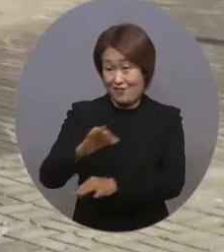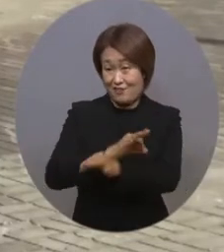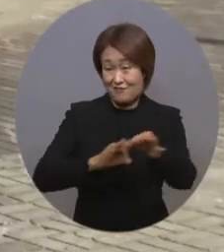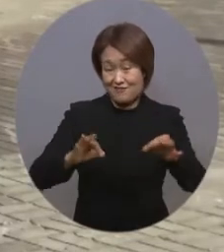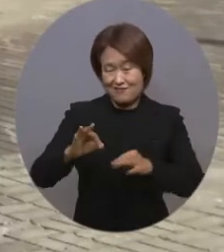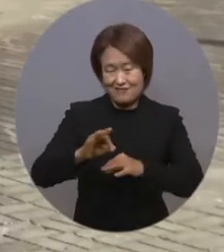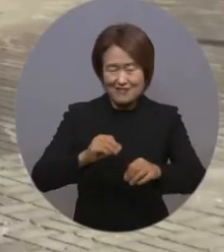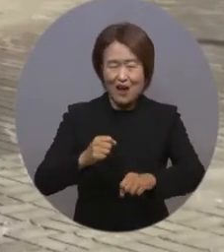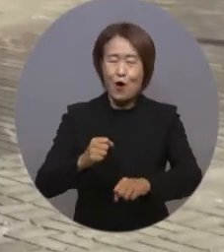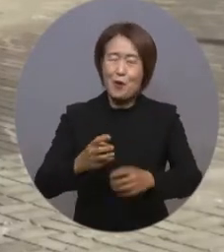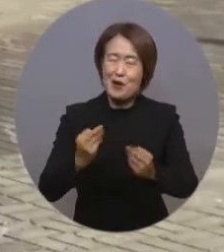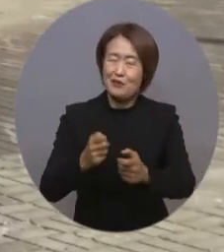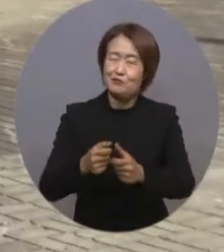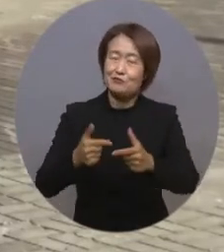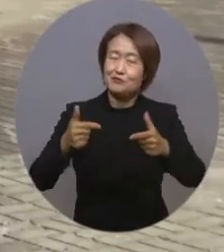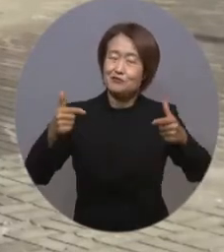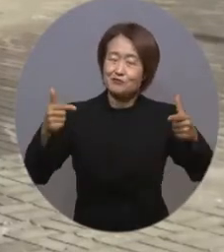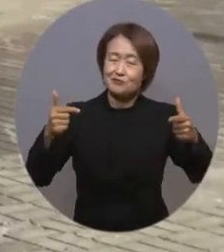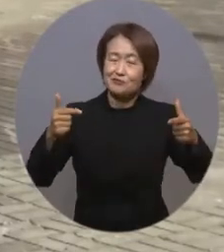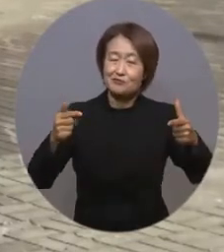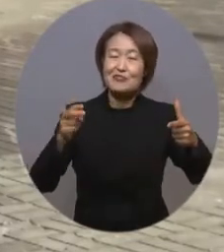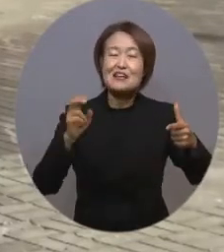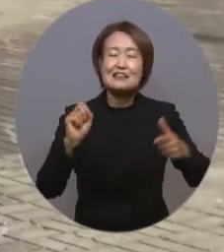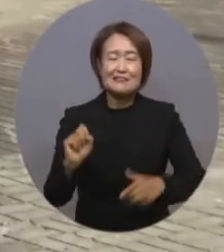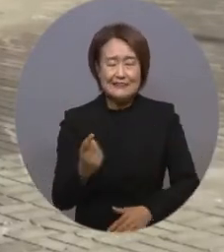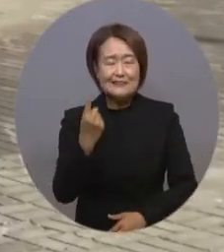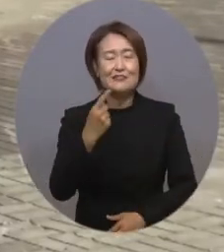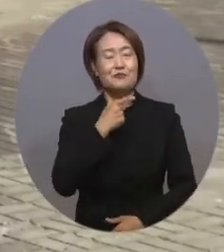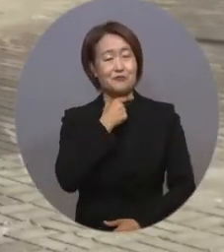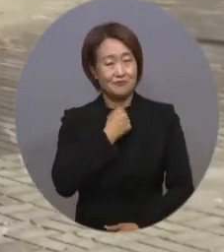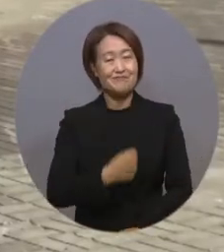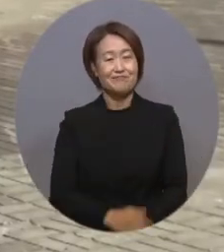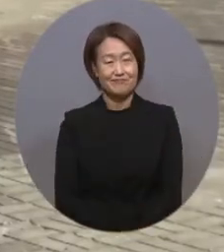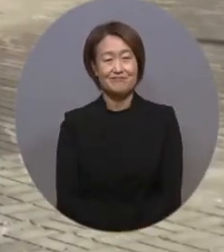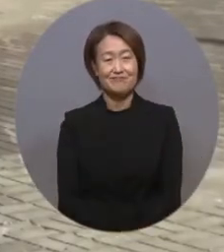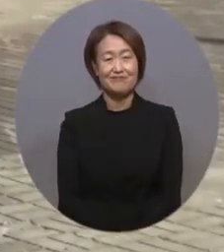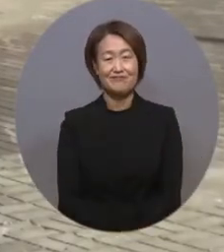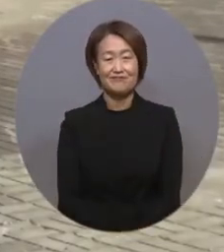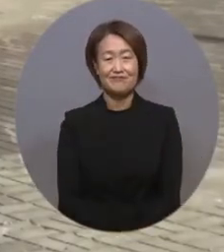이루는 구심점이 되길 기대해 봅니다. 복지TV 전북방송 장유진입니다.